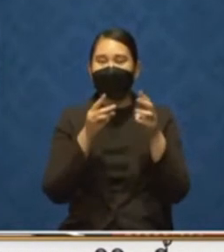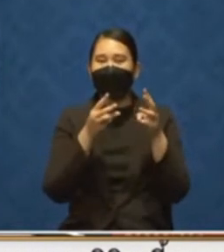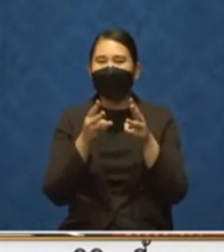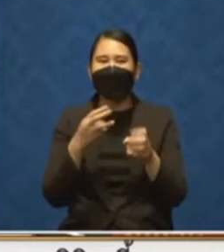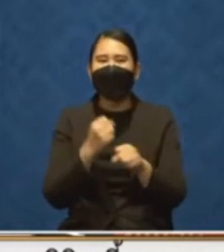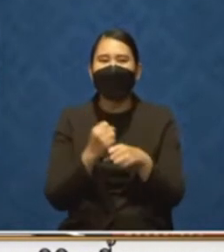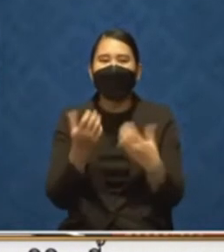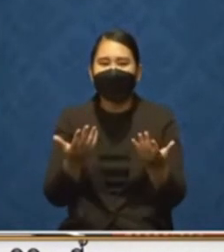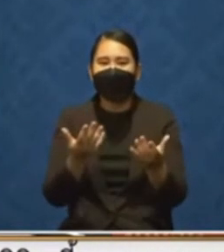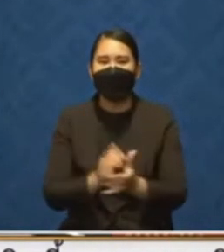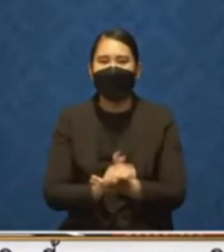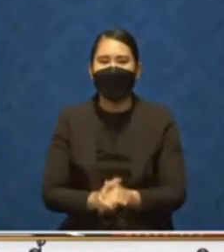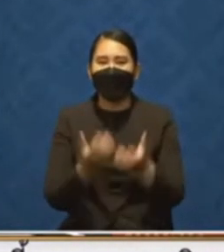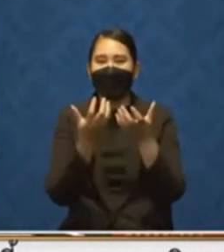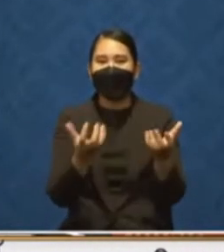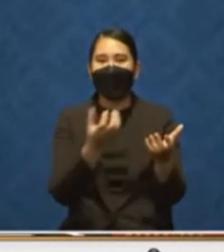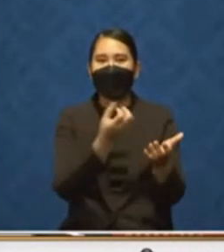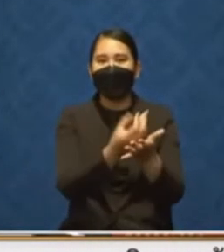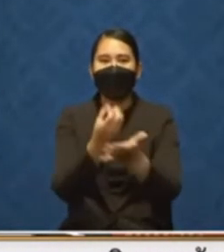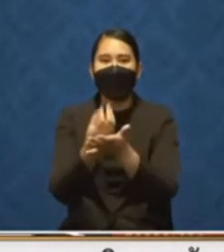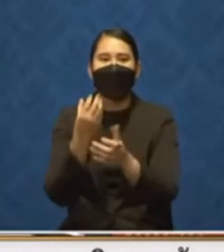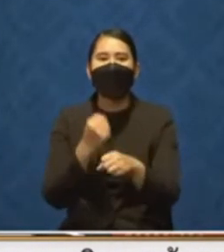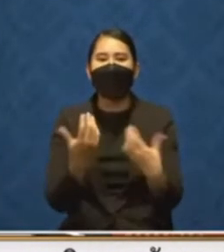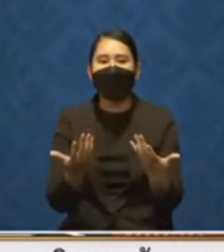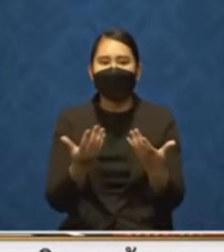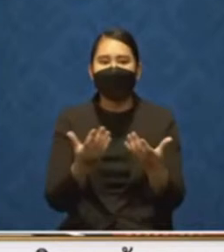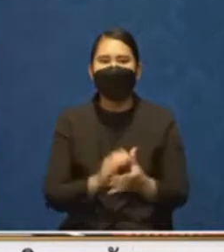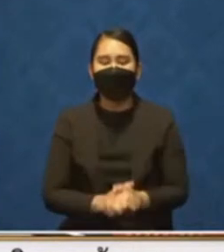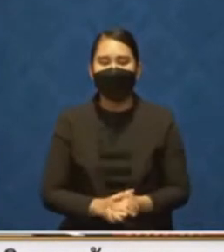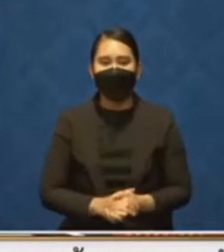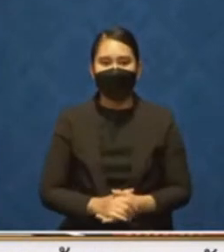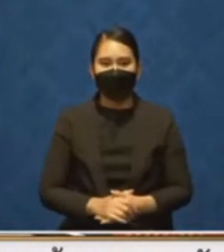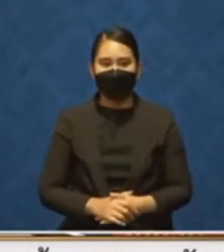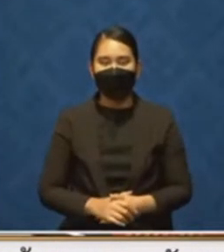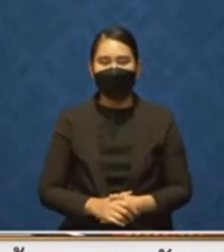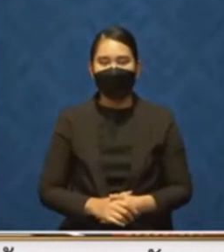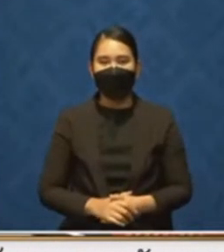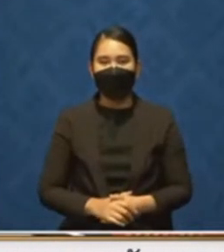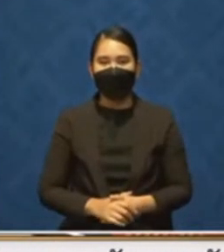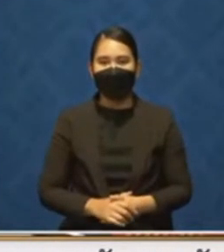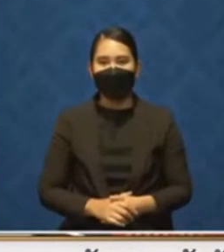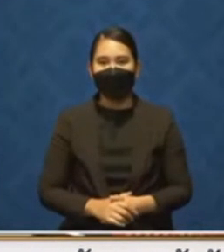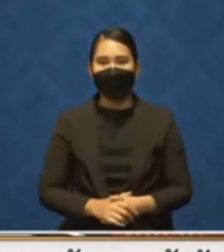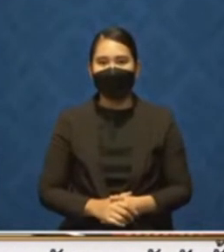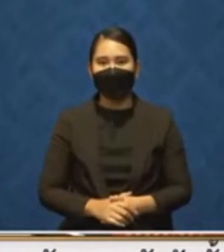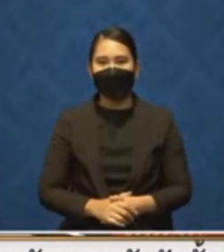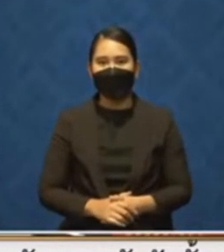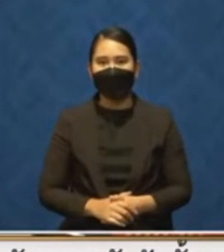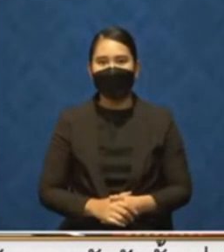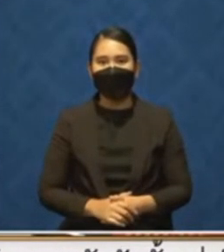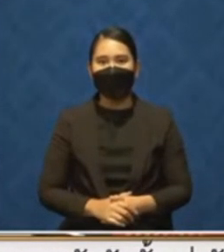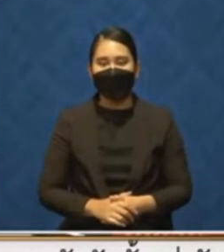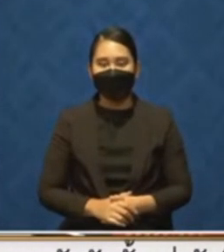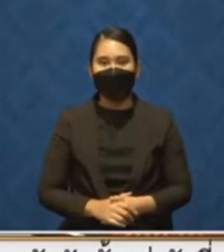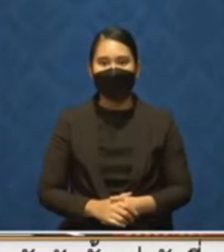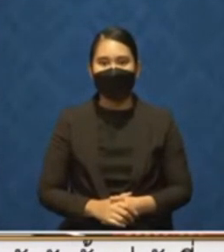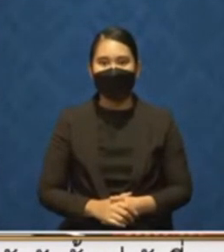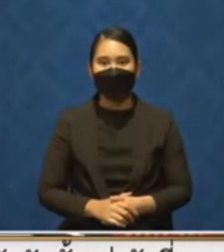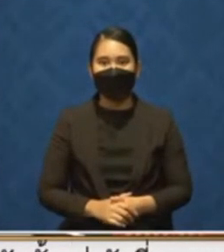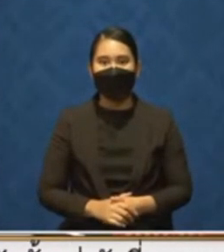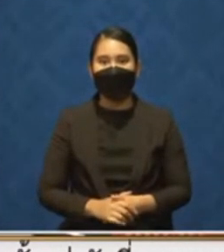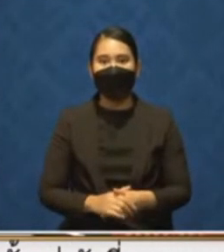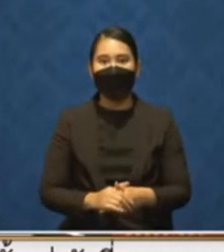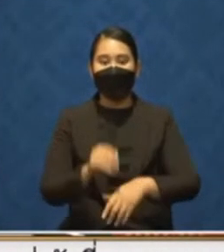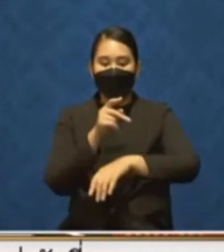ให้กับพี่น้องประชาชนนะครับ21อะไรได้ถ้าท่านประธานบอก